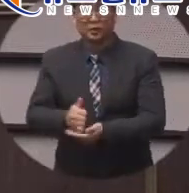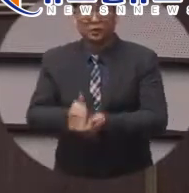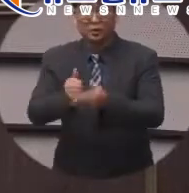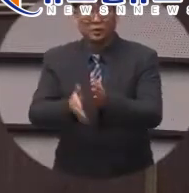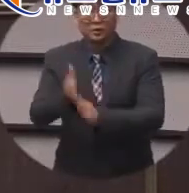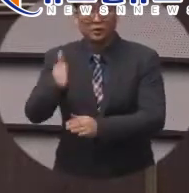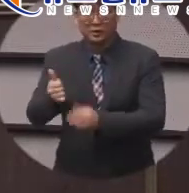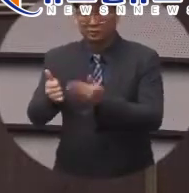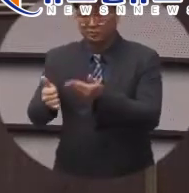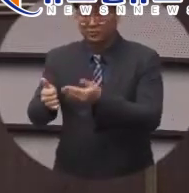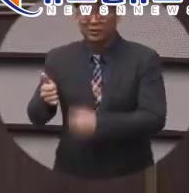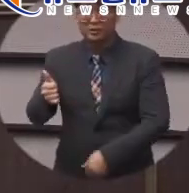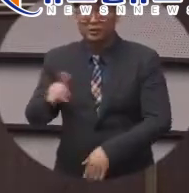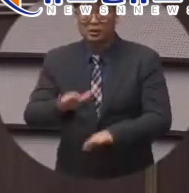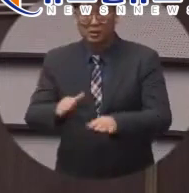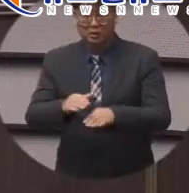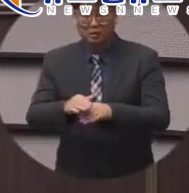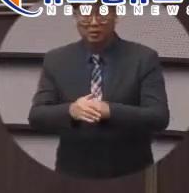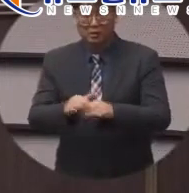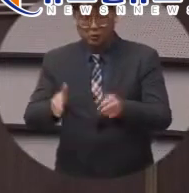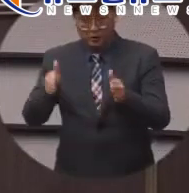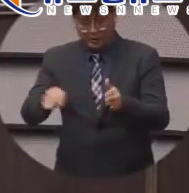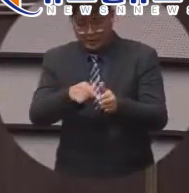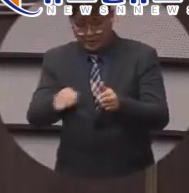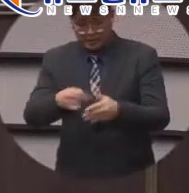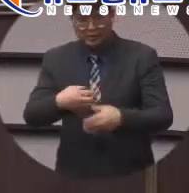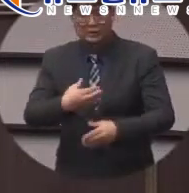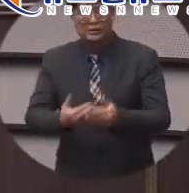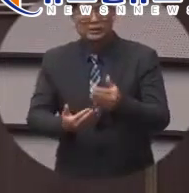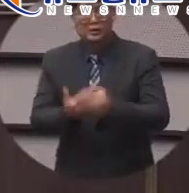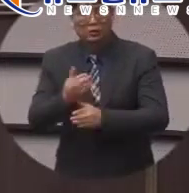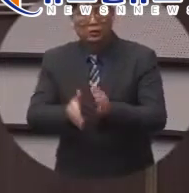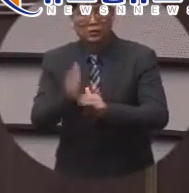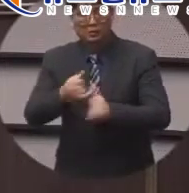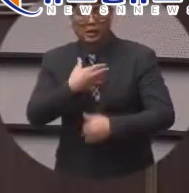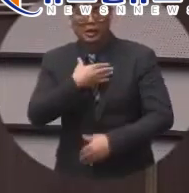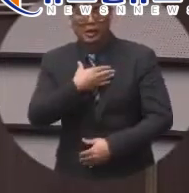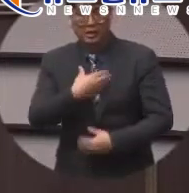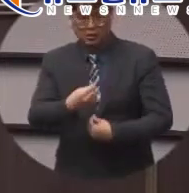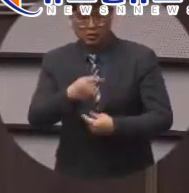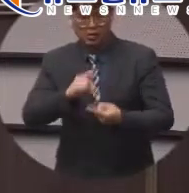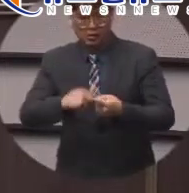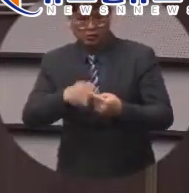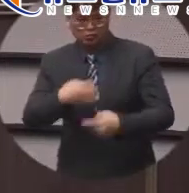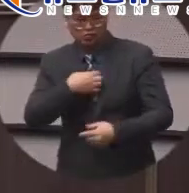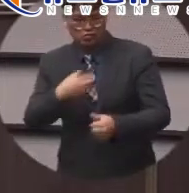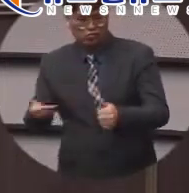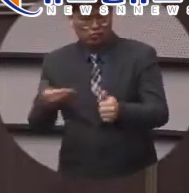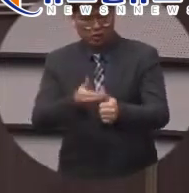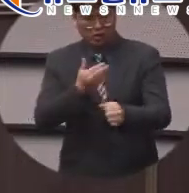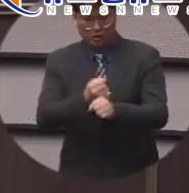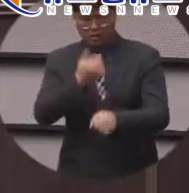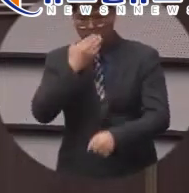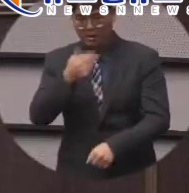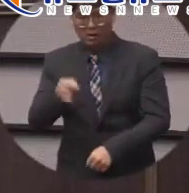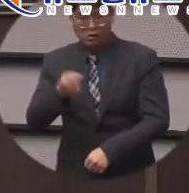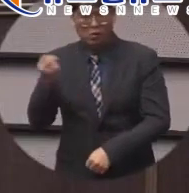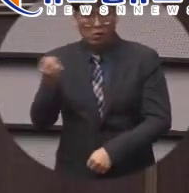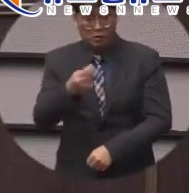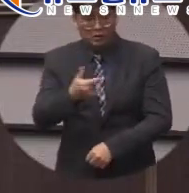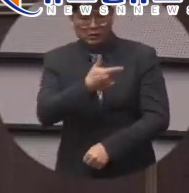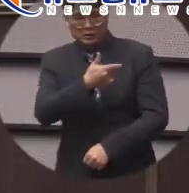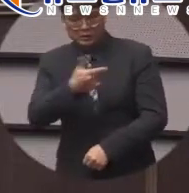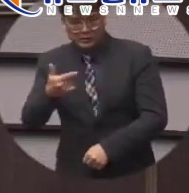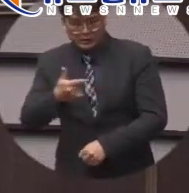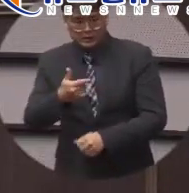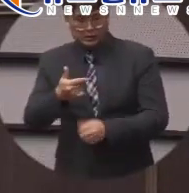존경하는 시장님, 이러한 해빙기 관련 사고는 시민들의 안전을 크게 위협할 뿐만 아니라 자칫하면